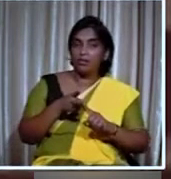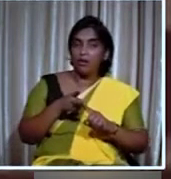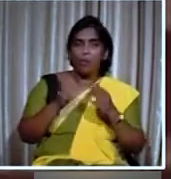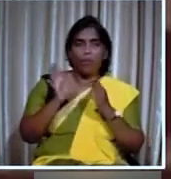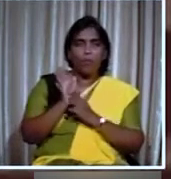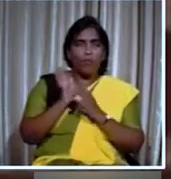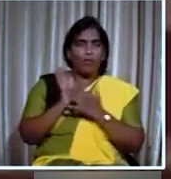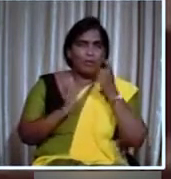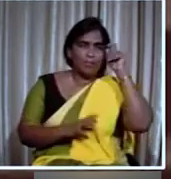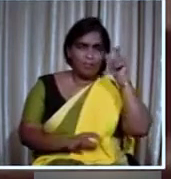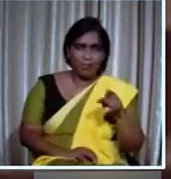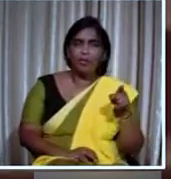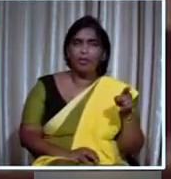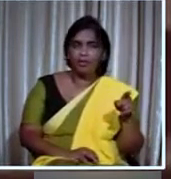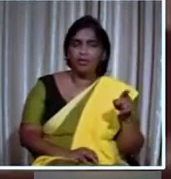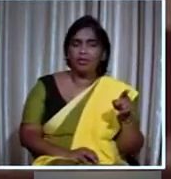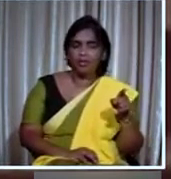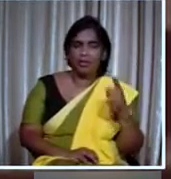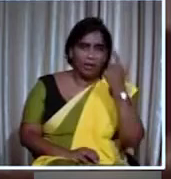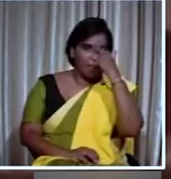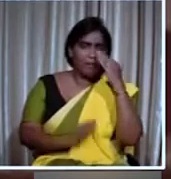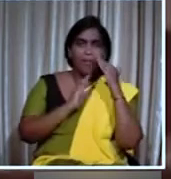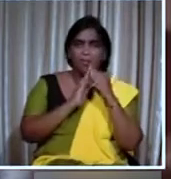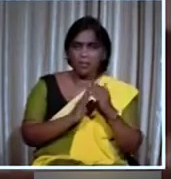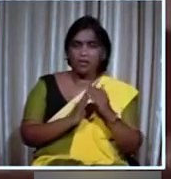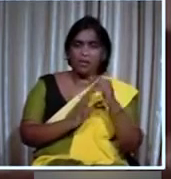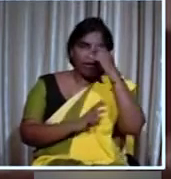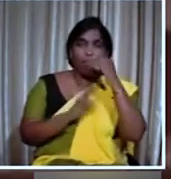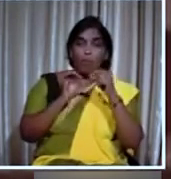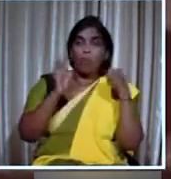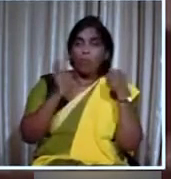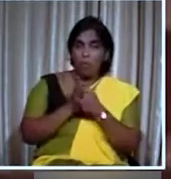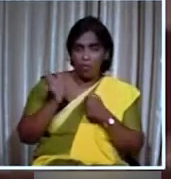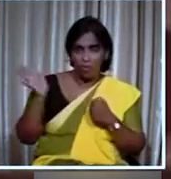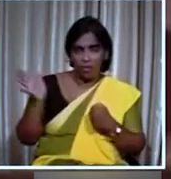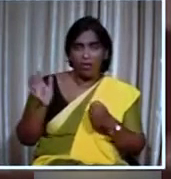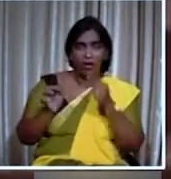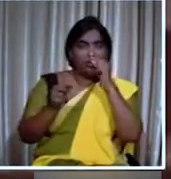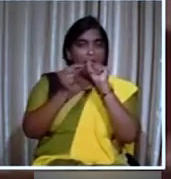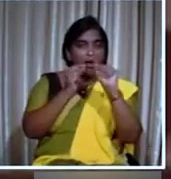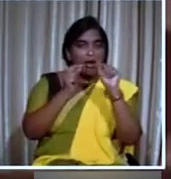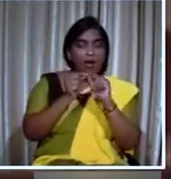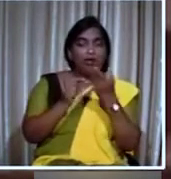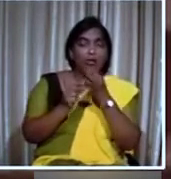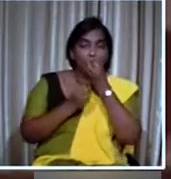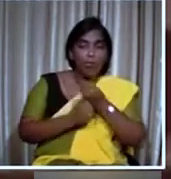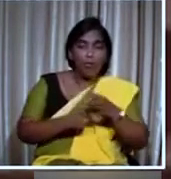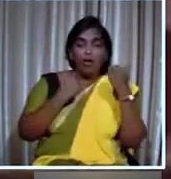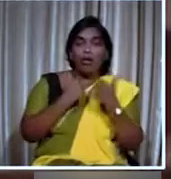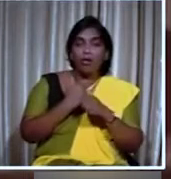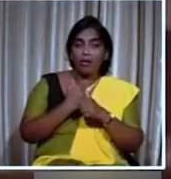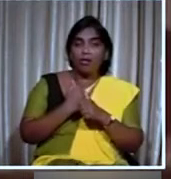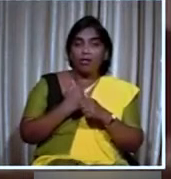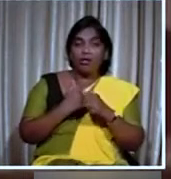කියලා අහිංසක මිනිහෙක් ඕල් සේන්ස් පල්ලියේ සියලු සාන්තුරංගේ බොරැල්ල පල්ලියේ හඳුන්කූරු වලින් බෝම්බයක් ඇදුවා. මේක